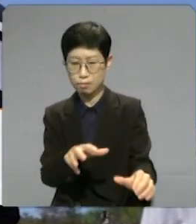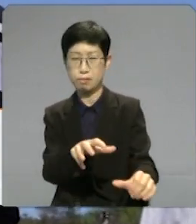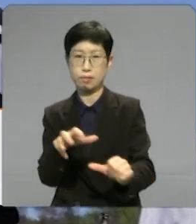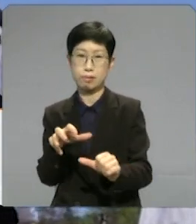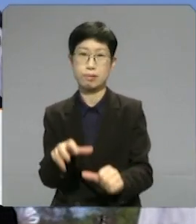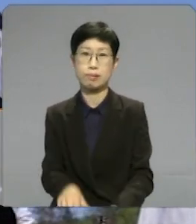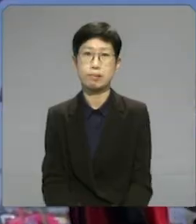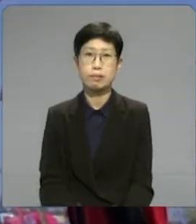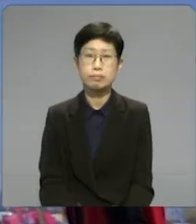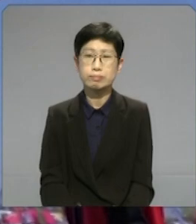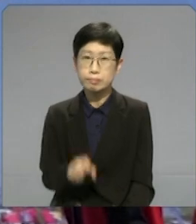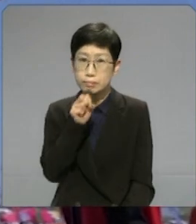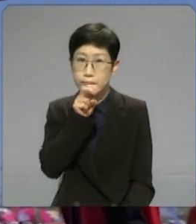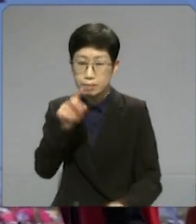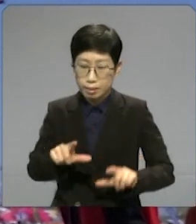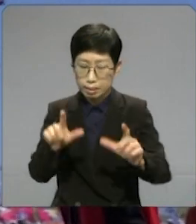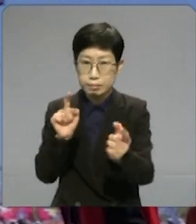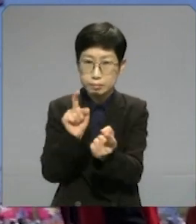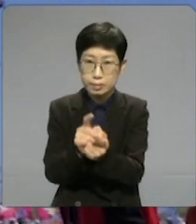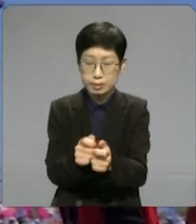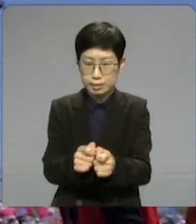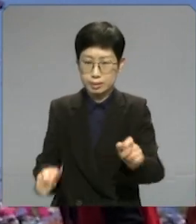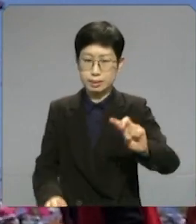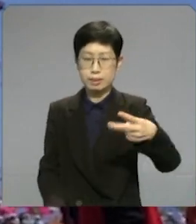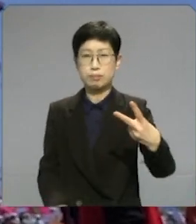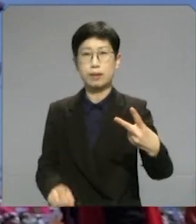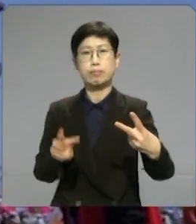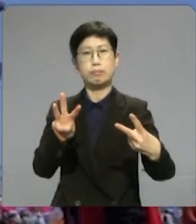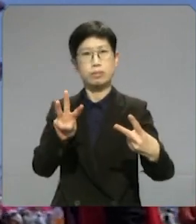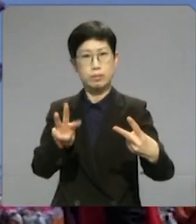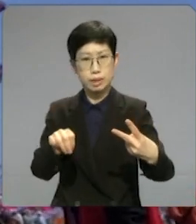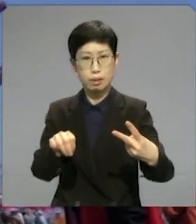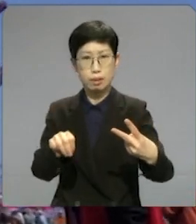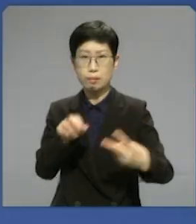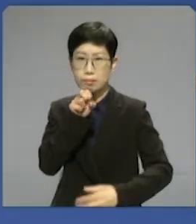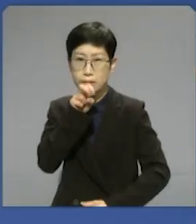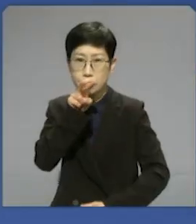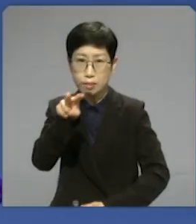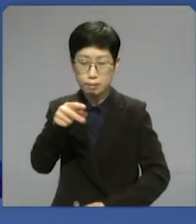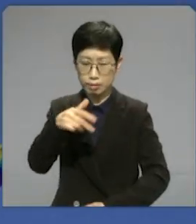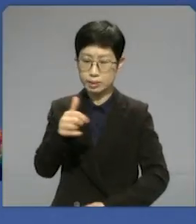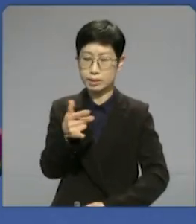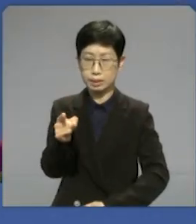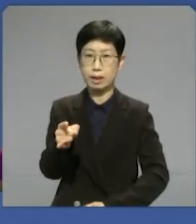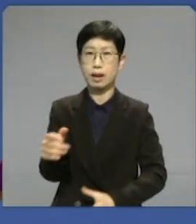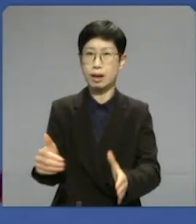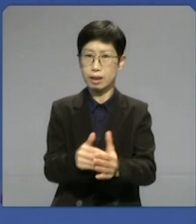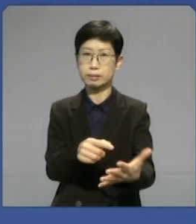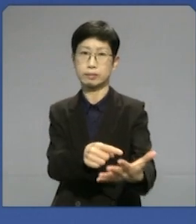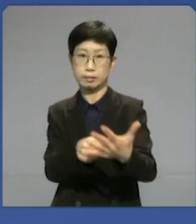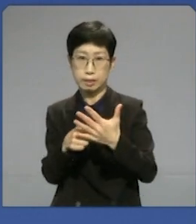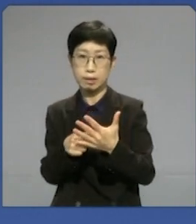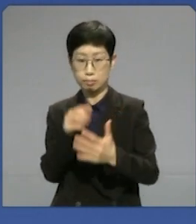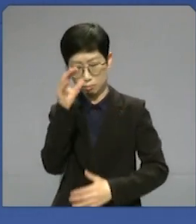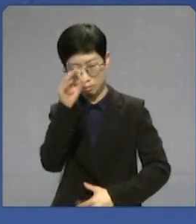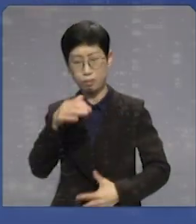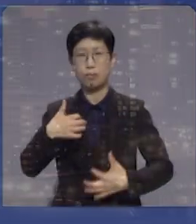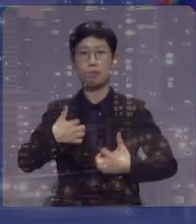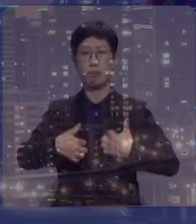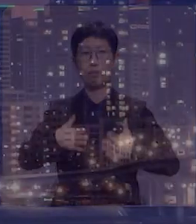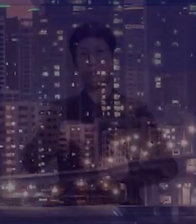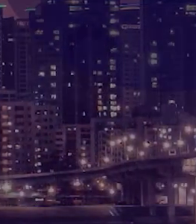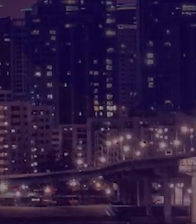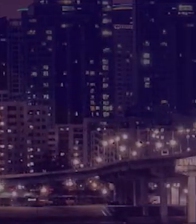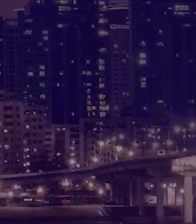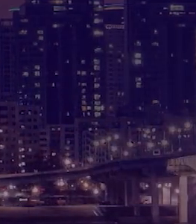모습. 용의 해를 맞이해 길이 200m에 달하는 용 머리 진해까지 선보이며 수만 명 눈을 즐겁게 했다네요.